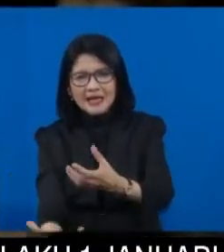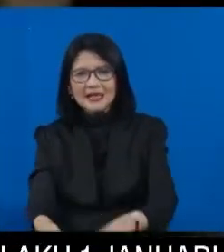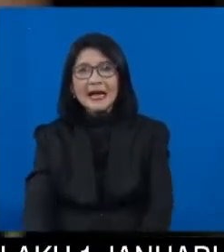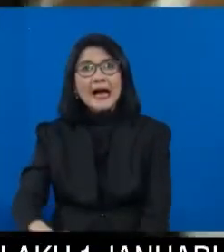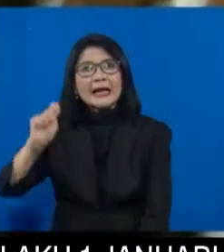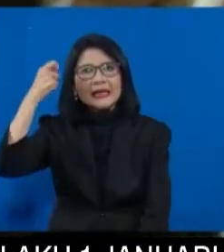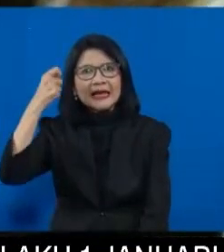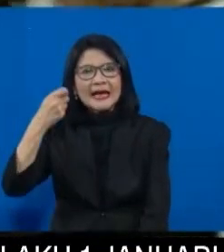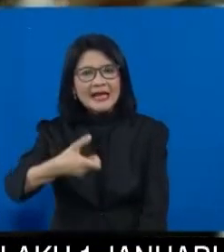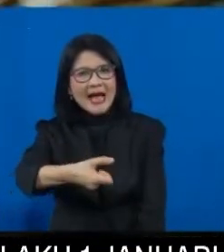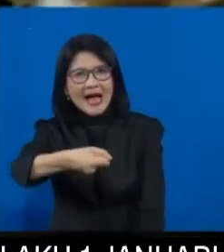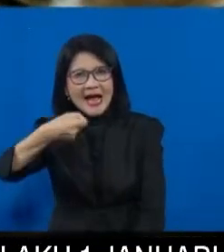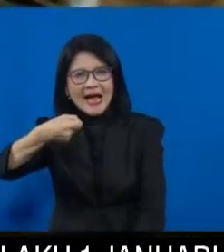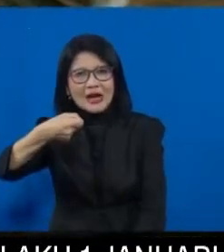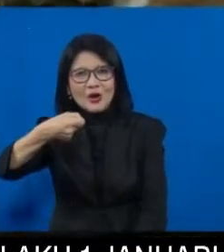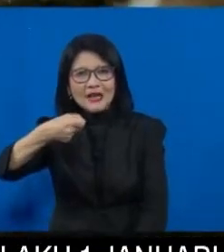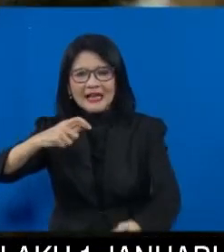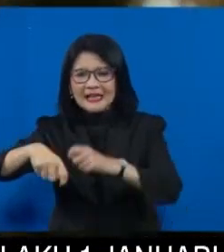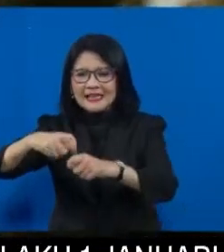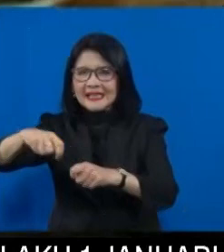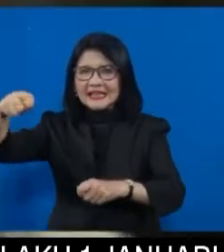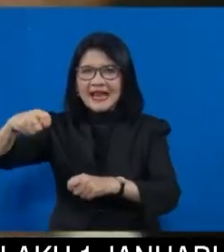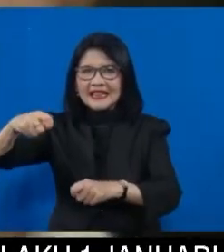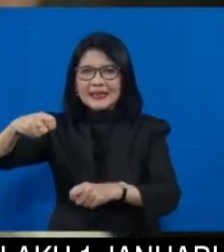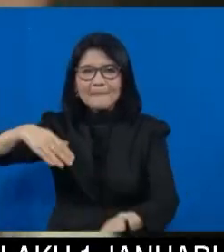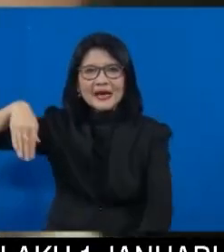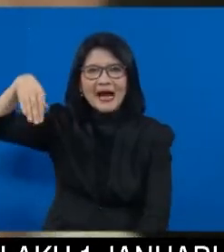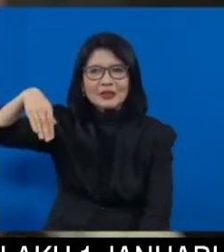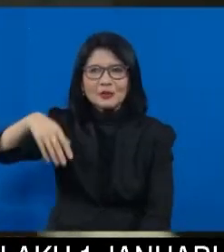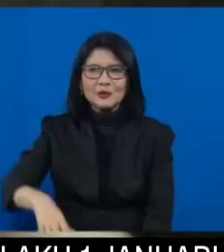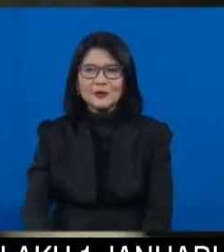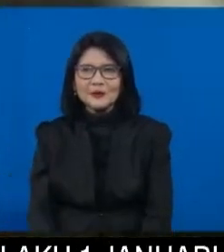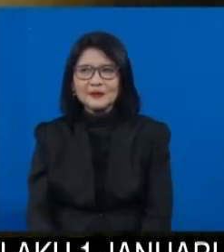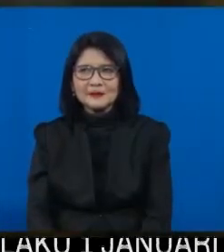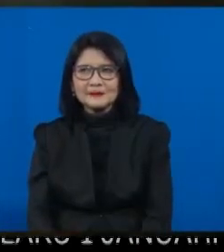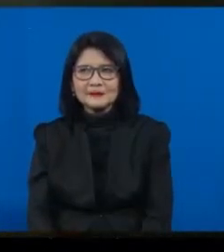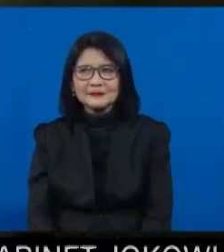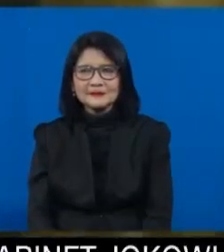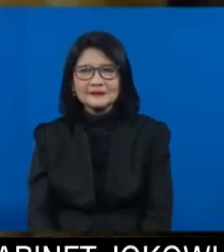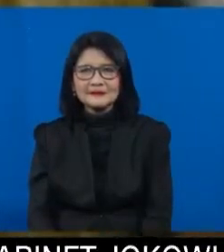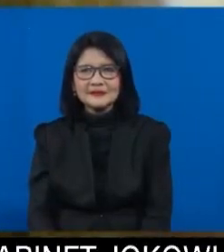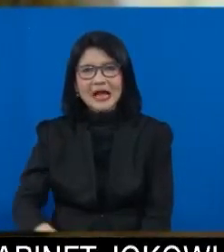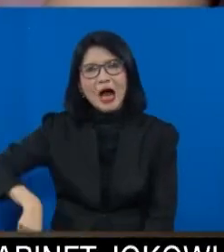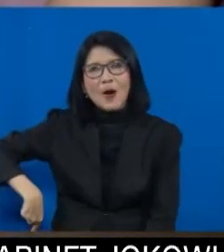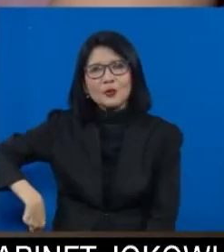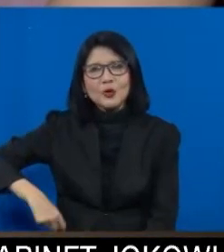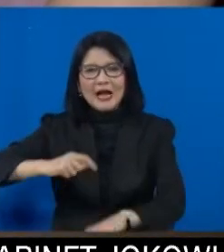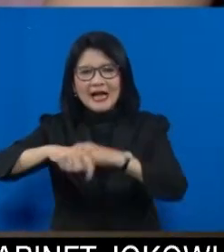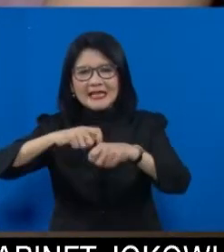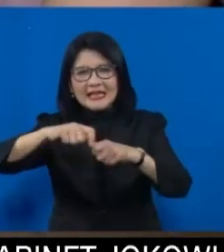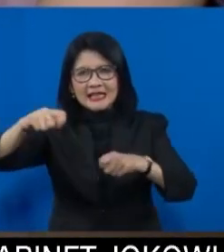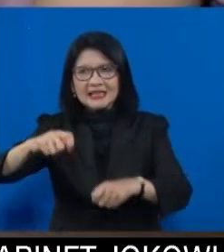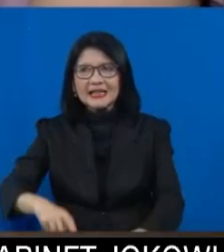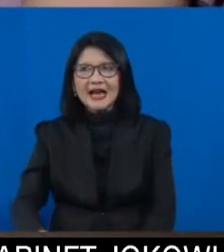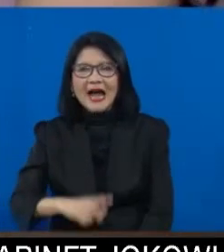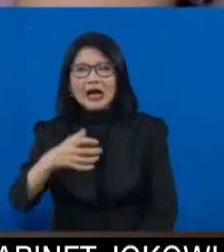lupa ekor sapi diikat menggantung ya, agar tak mengganggu proses pemerahan. Pak, ini kalau misalnya